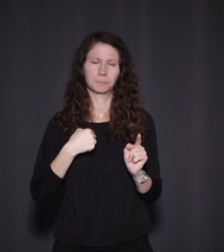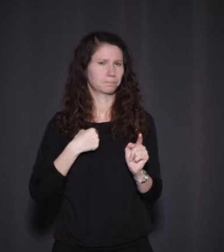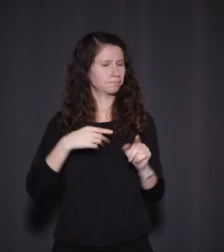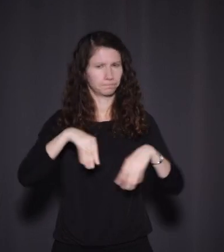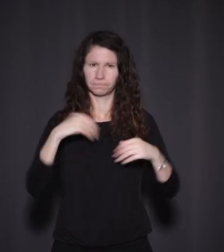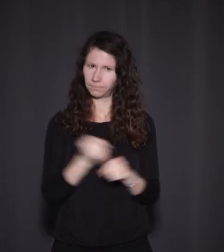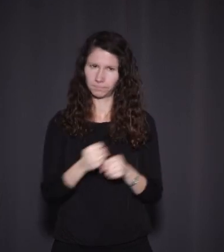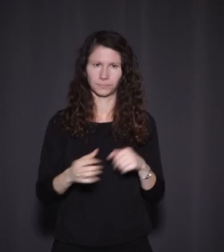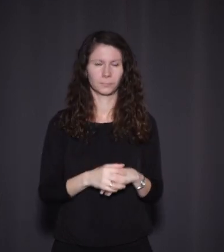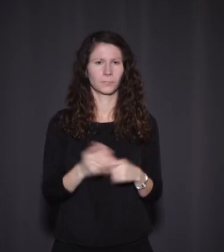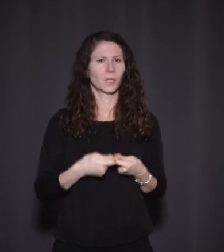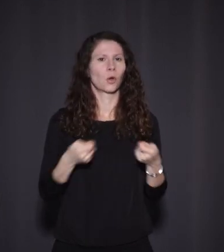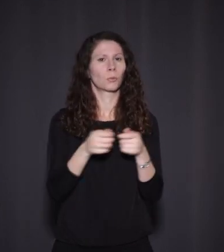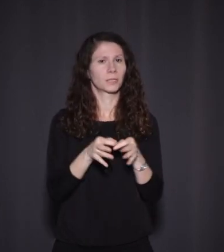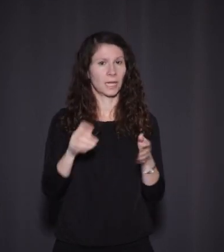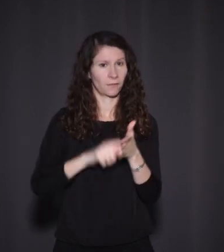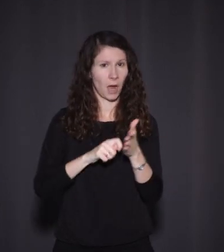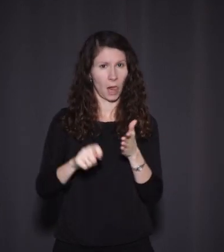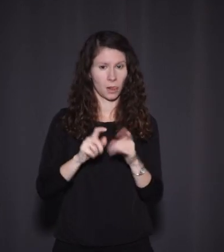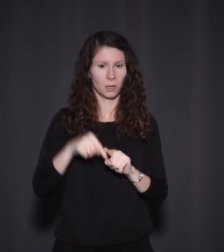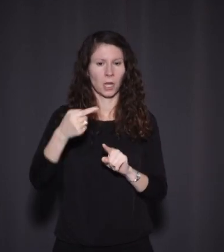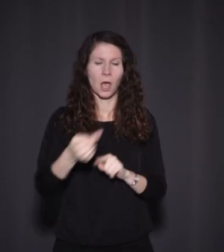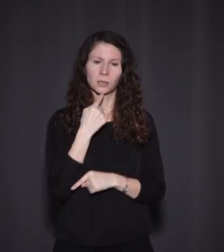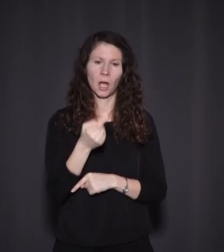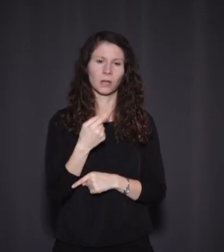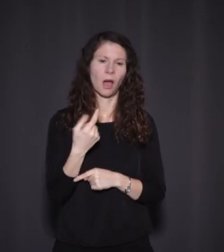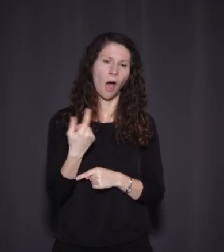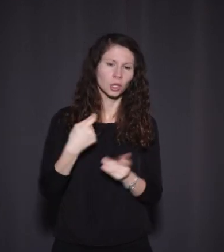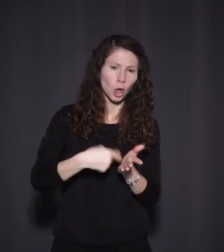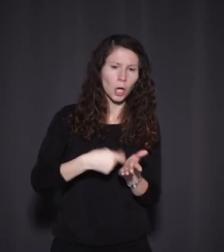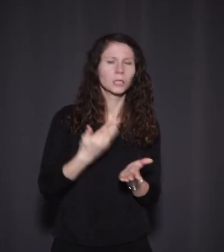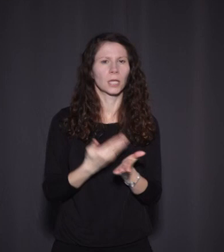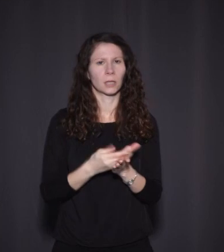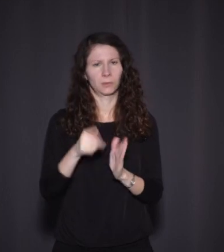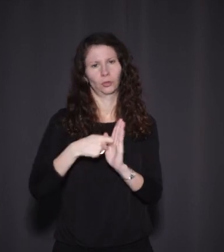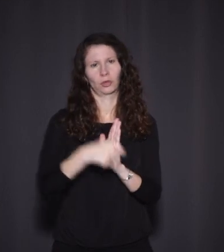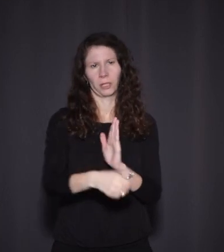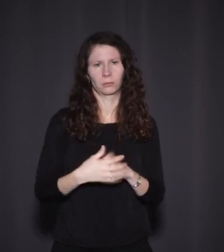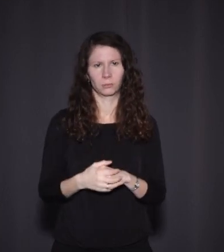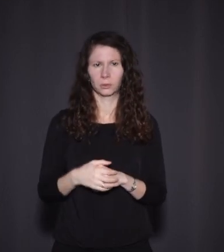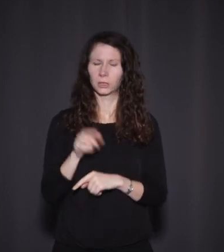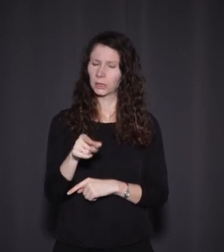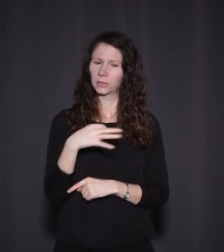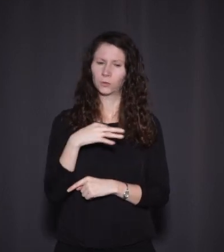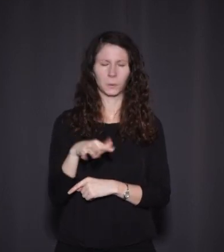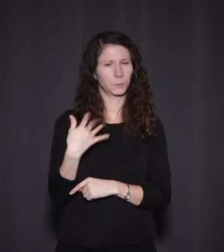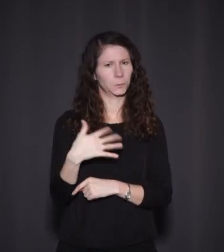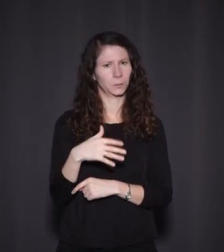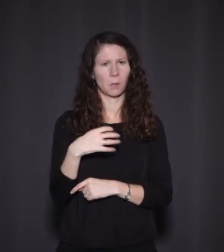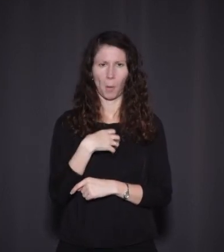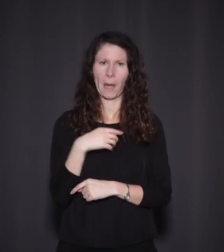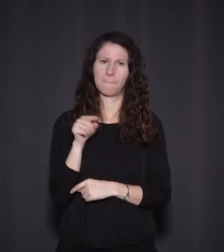der Bundestagswahl wird gesagt, naja, letztlich aus Kostengründen streichen wir wieder. Ich finde, das ist problematisch. Man muss sicherlich